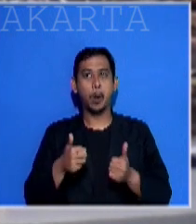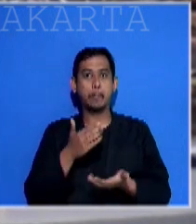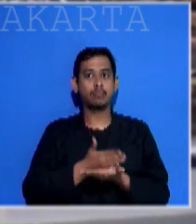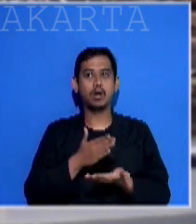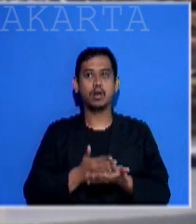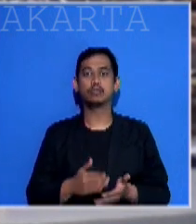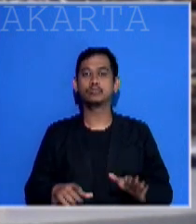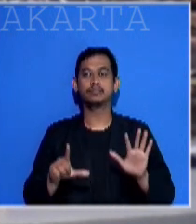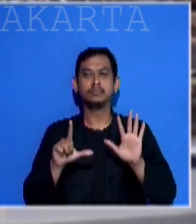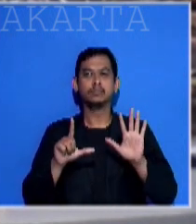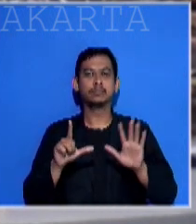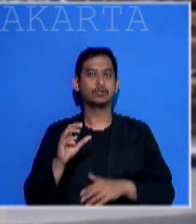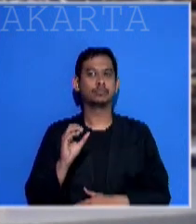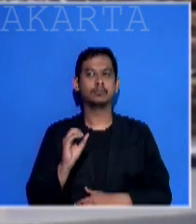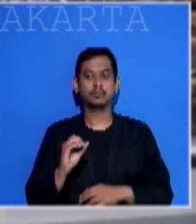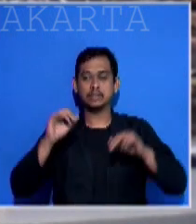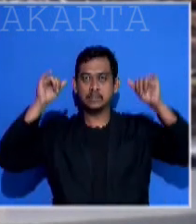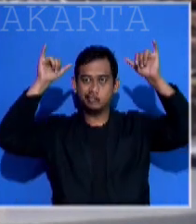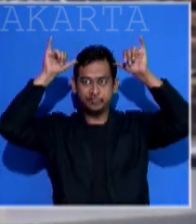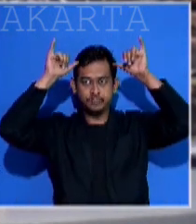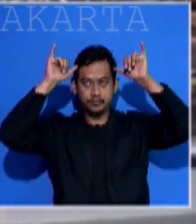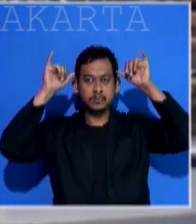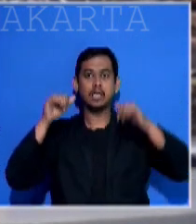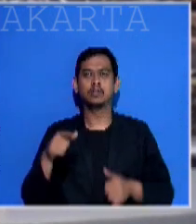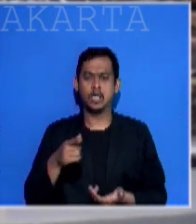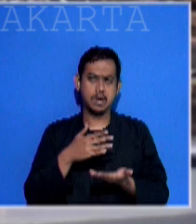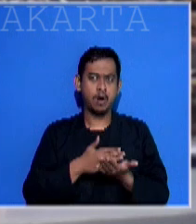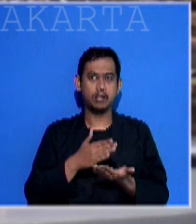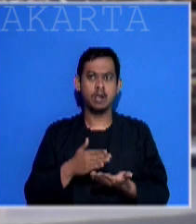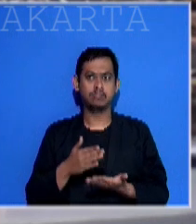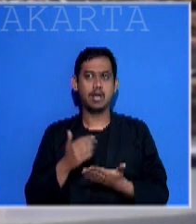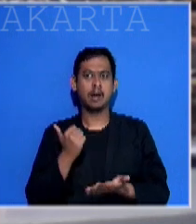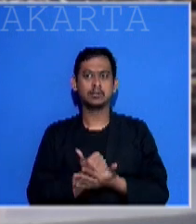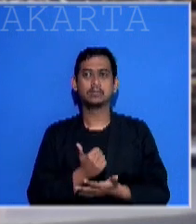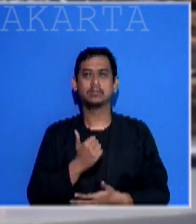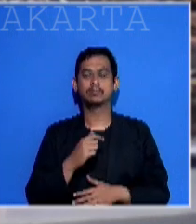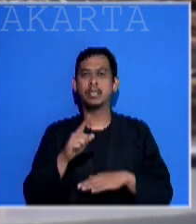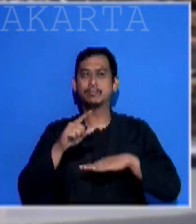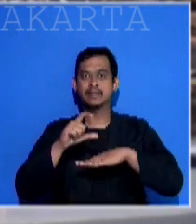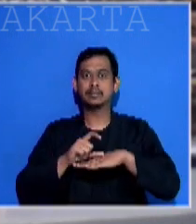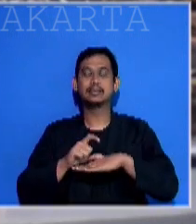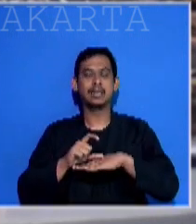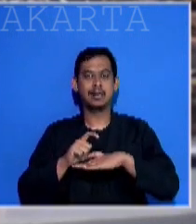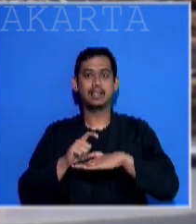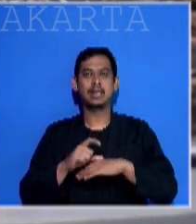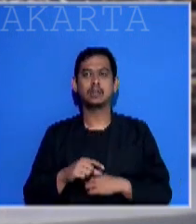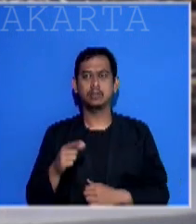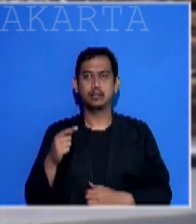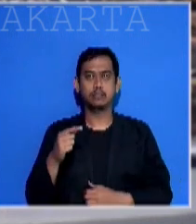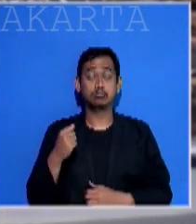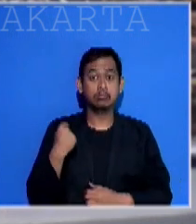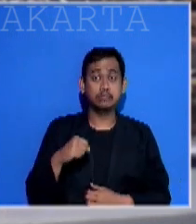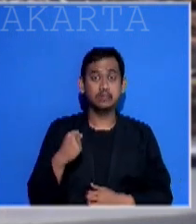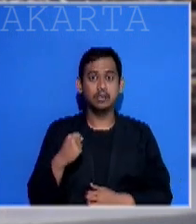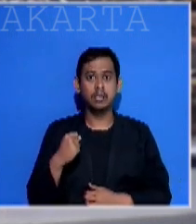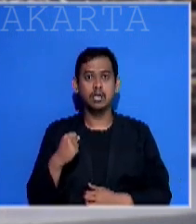70 ekor sapi sapi-sapi yang dipotong umumnya berasal dari masjid dan sekolah wilayah kota Yogyakarta yang tidak memiliki panitia kurban